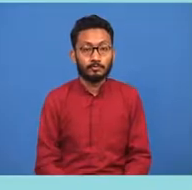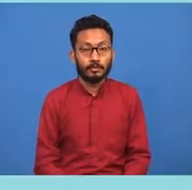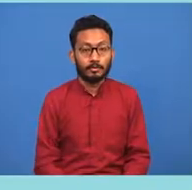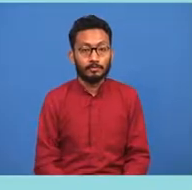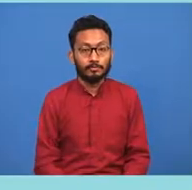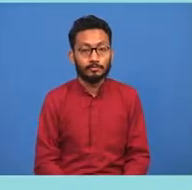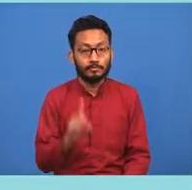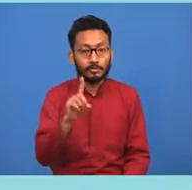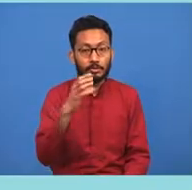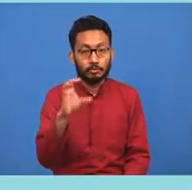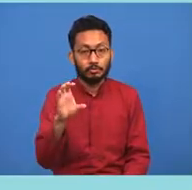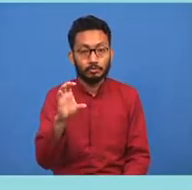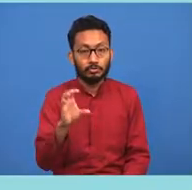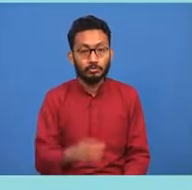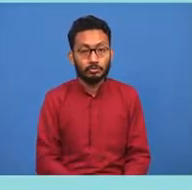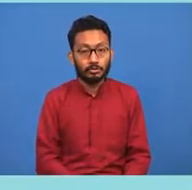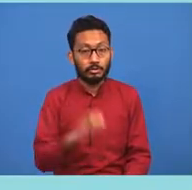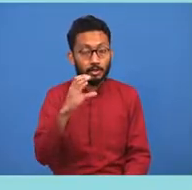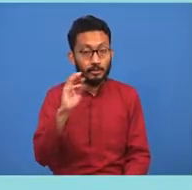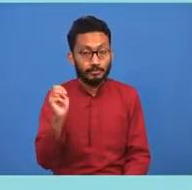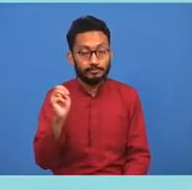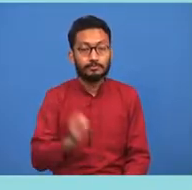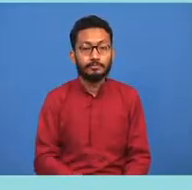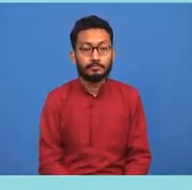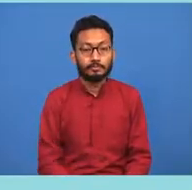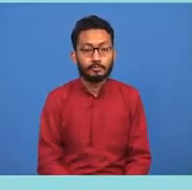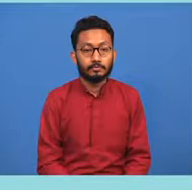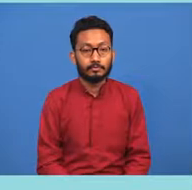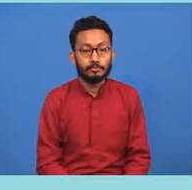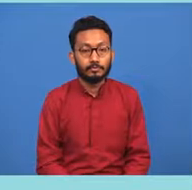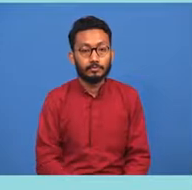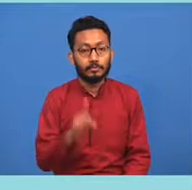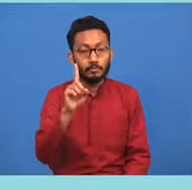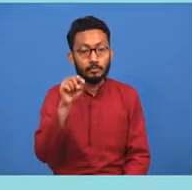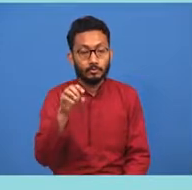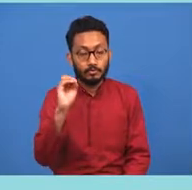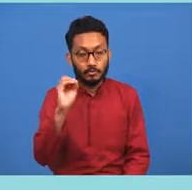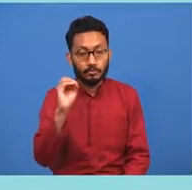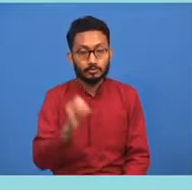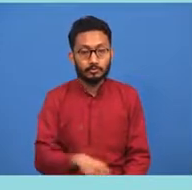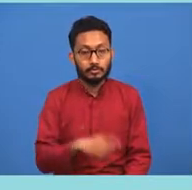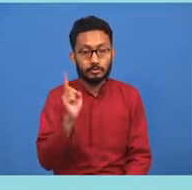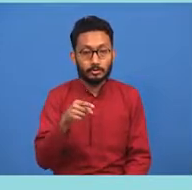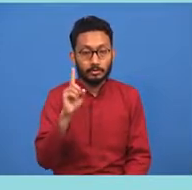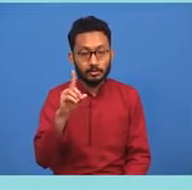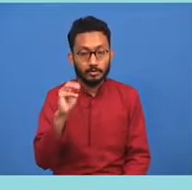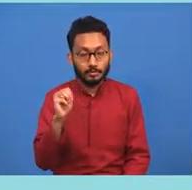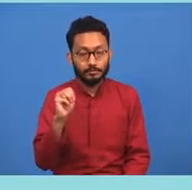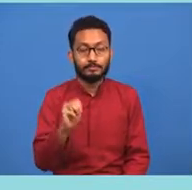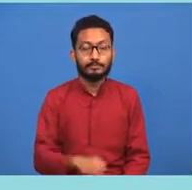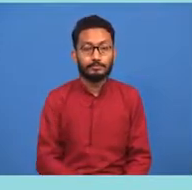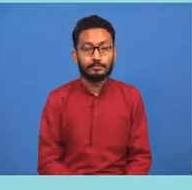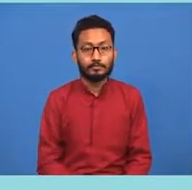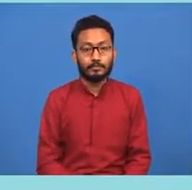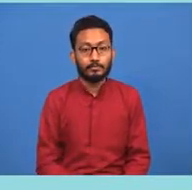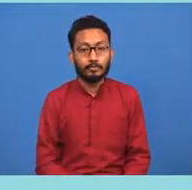100 cm padu pelambang 2 nitrat 1.0 per dm padu dengan suhu awalnya